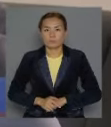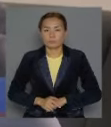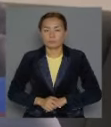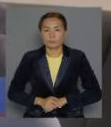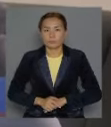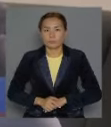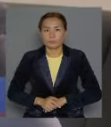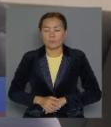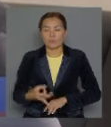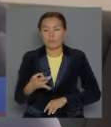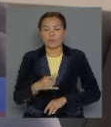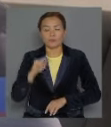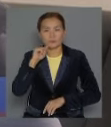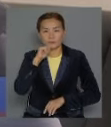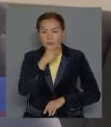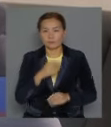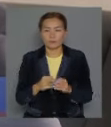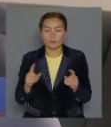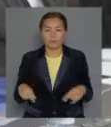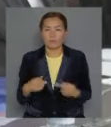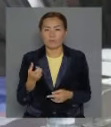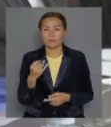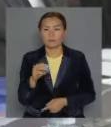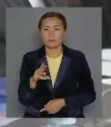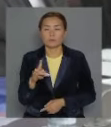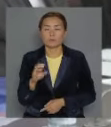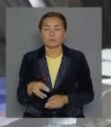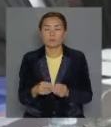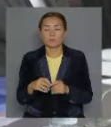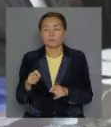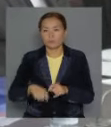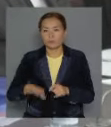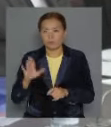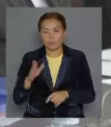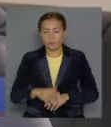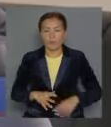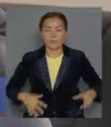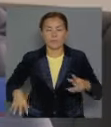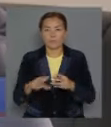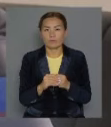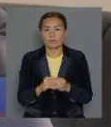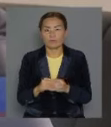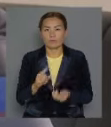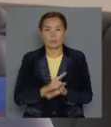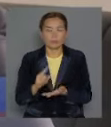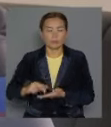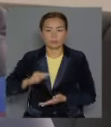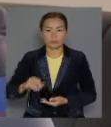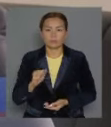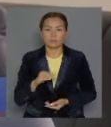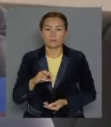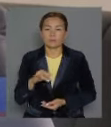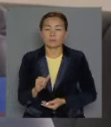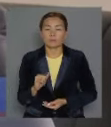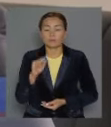Бірақ аймақты экономиканың тұрақты дамуы Бәйтерек холдингтің әрдайым назарында. Бәріміздің ортақ мүддеміз Атырау облысының